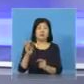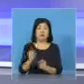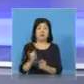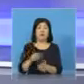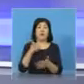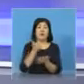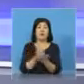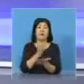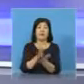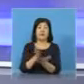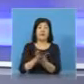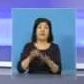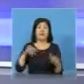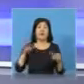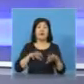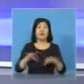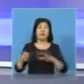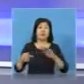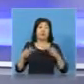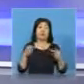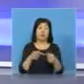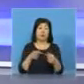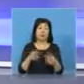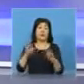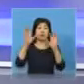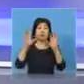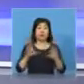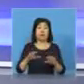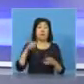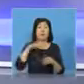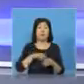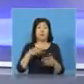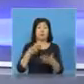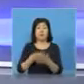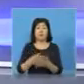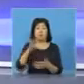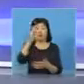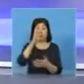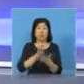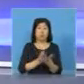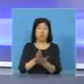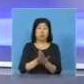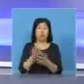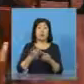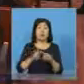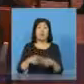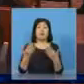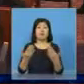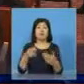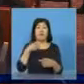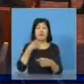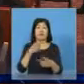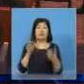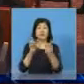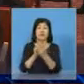основные направления антикоррупционной политики новшества законодательстве моральные ценности государственных служащих об этом сегодня говорили на встрече